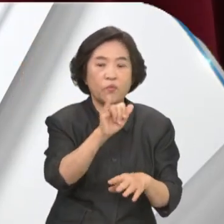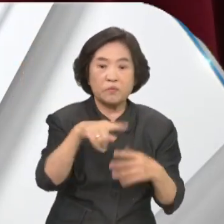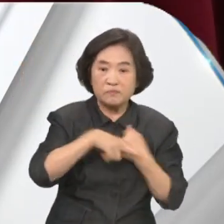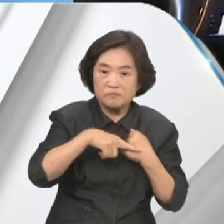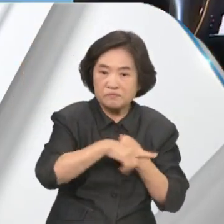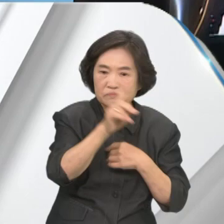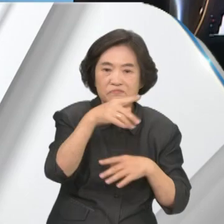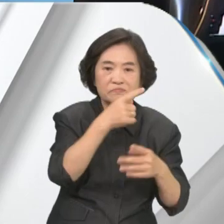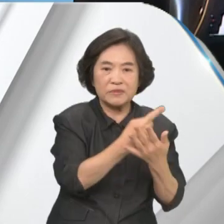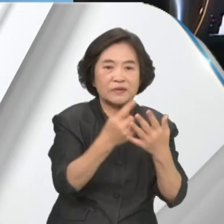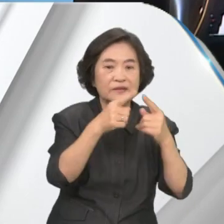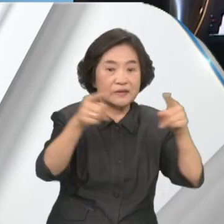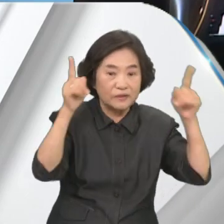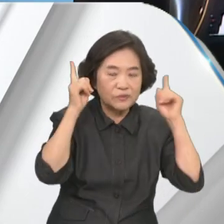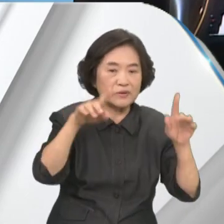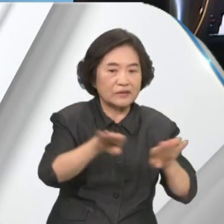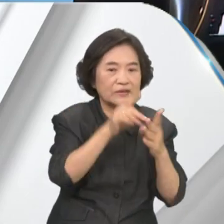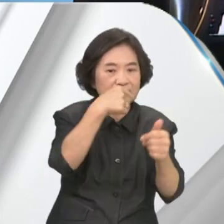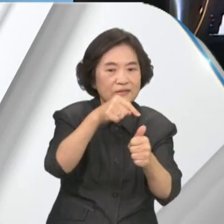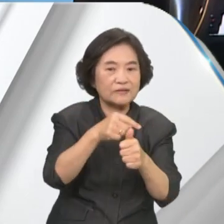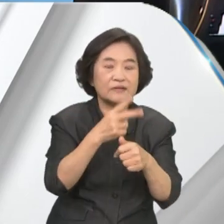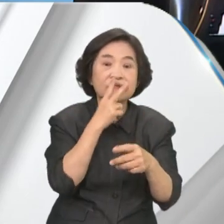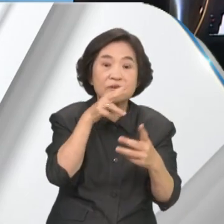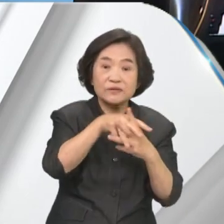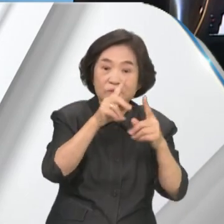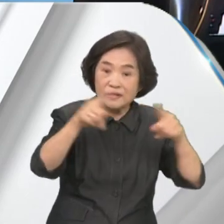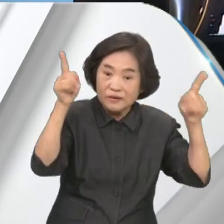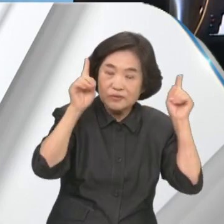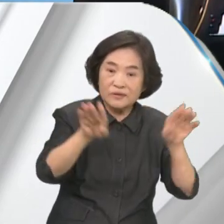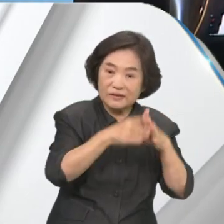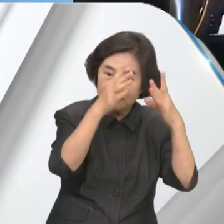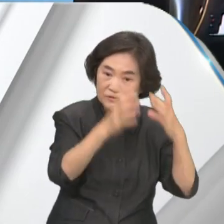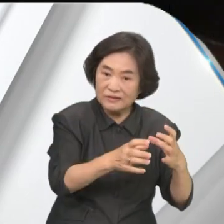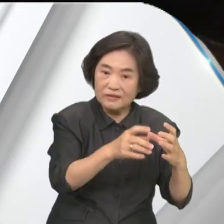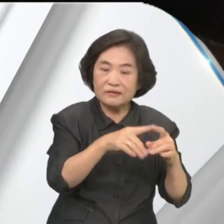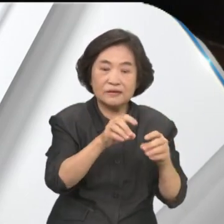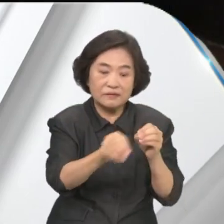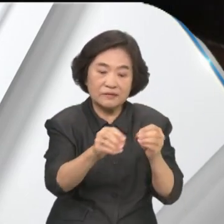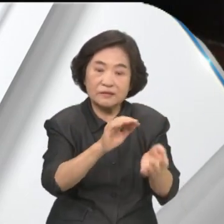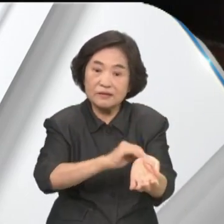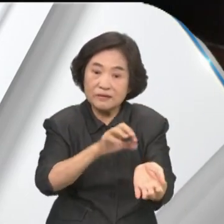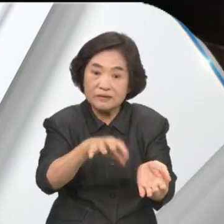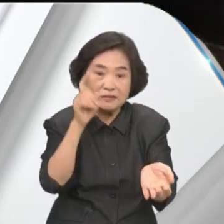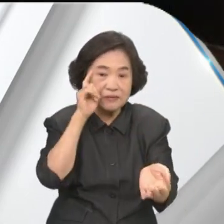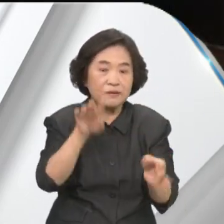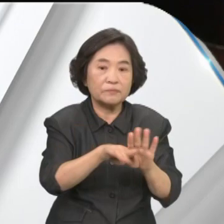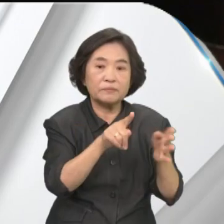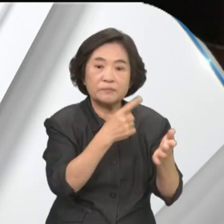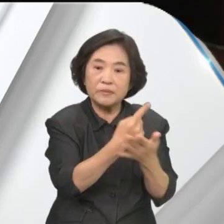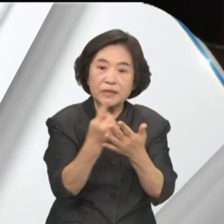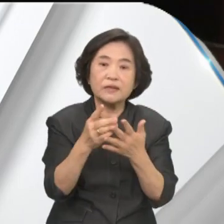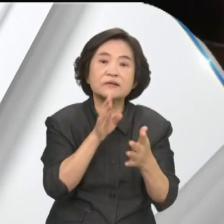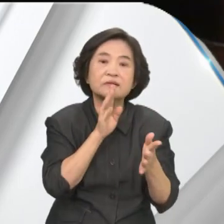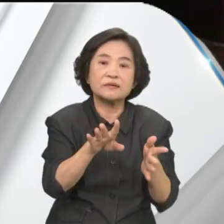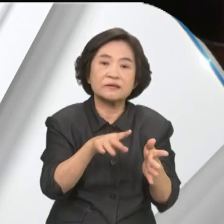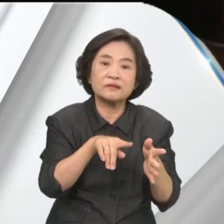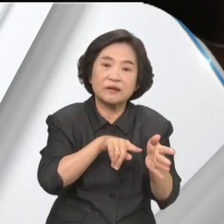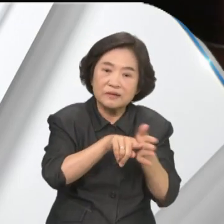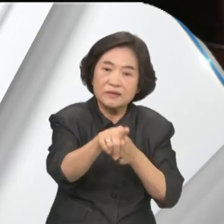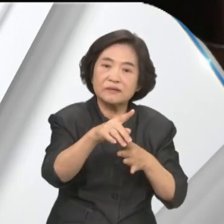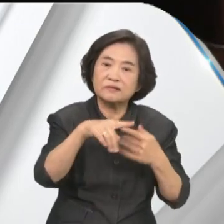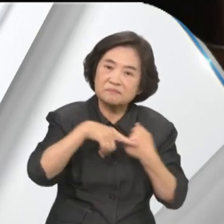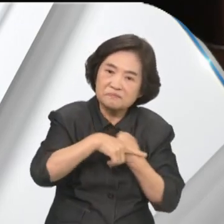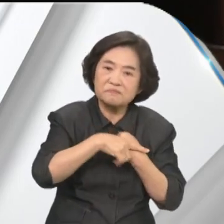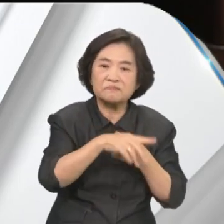讲好。阿祖太好成立了人工制片学院，结合复赛语言，国内所带动硕士同博士班的学生诶来